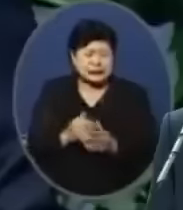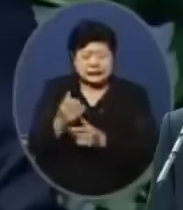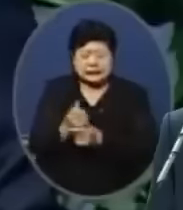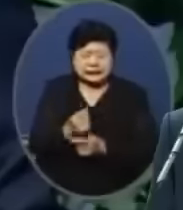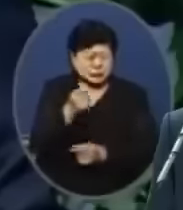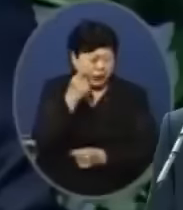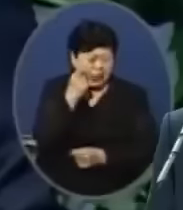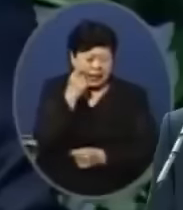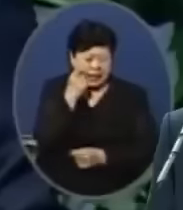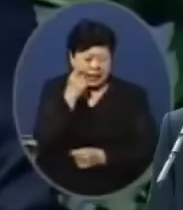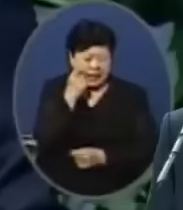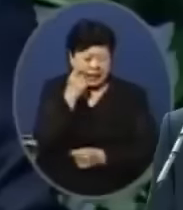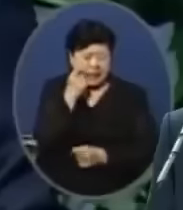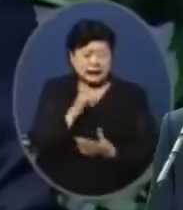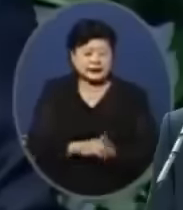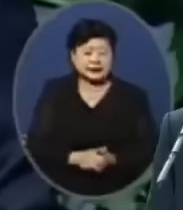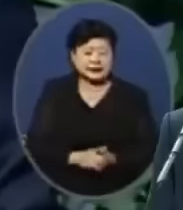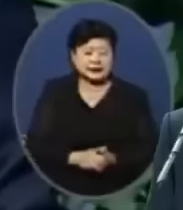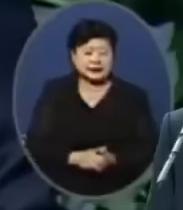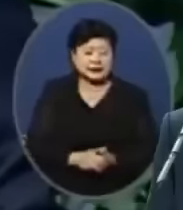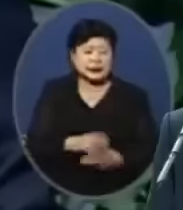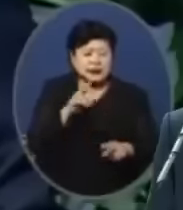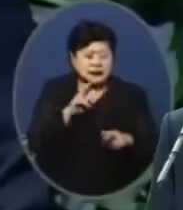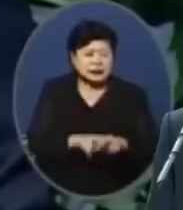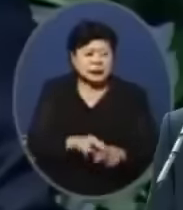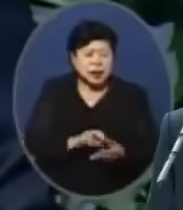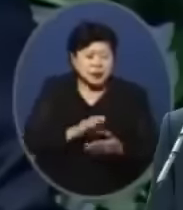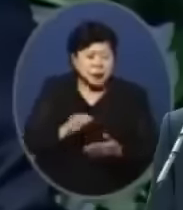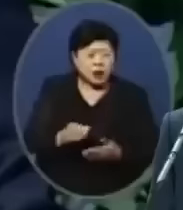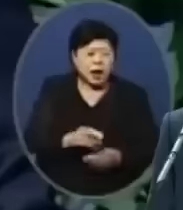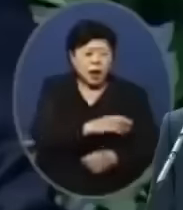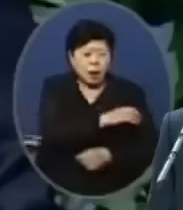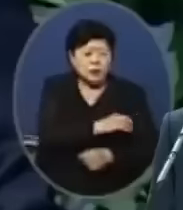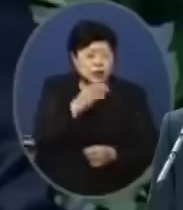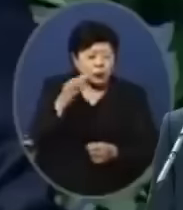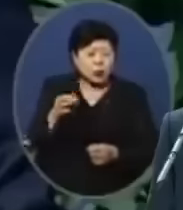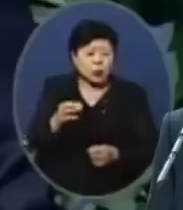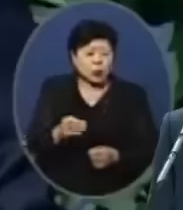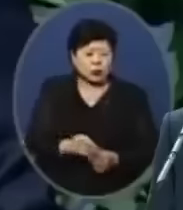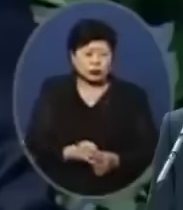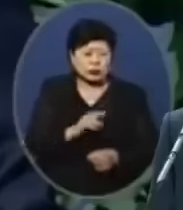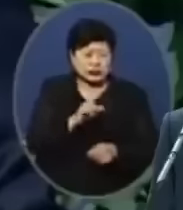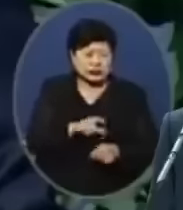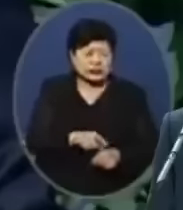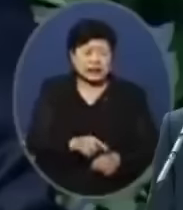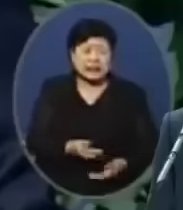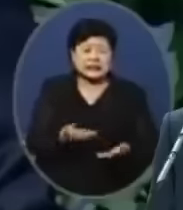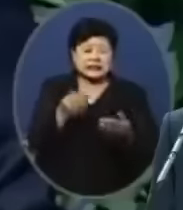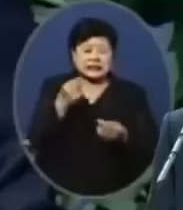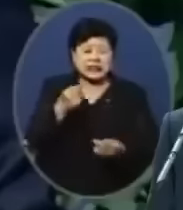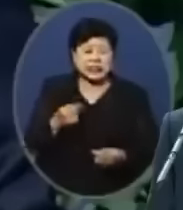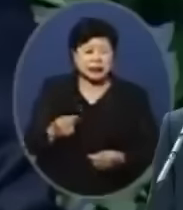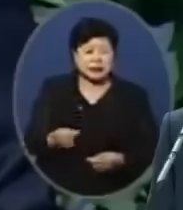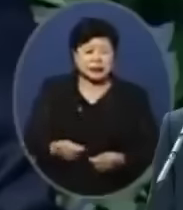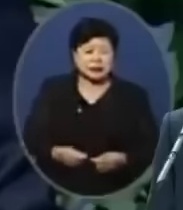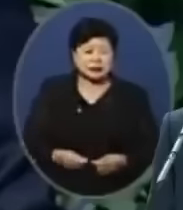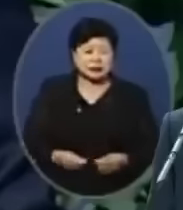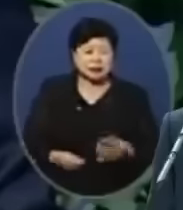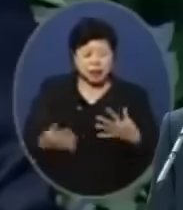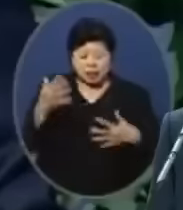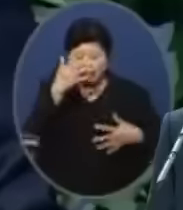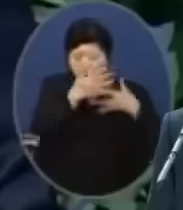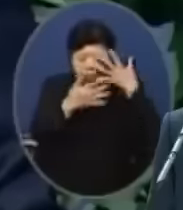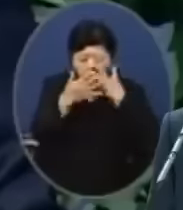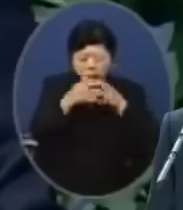못 되는 것입니다. 지위도 명예도 권세도 돈도 한 시간이 지나가면 안개와 같이 사라져버리고 마는